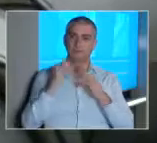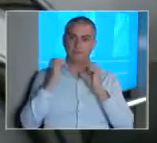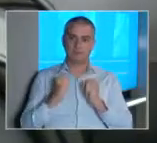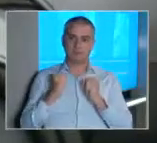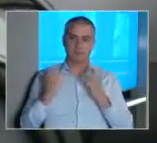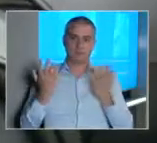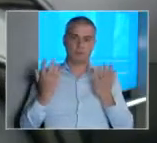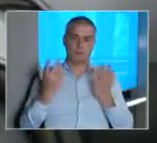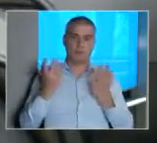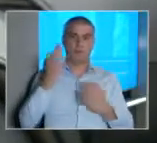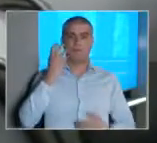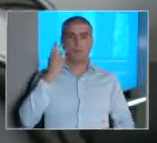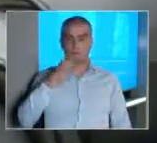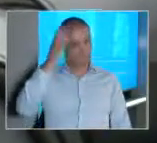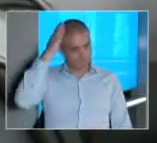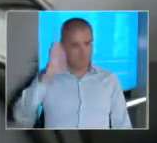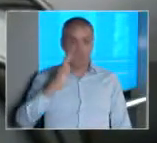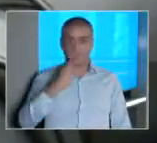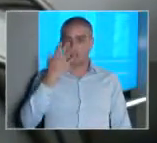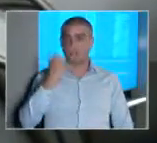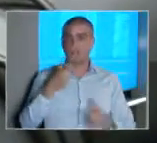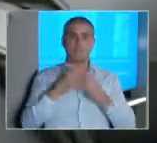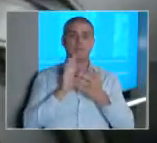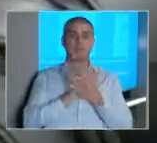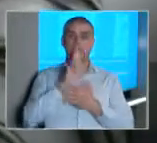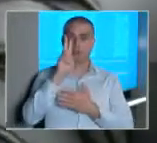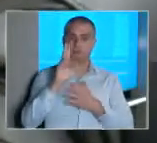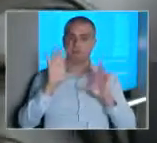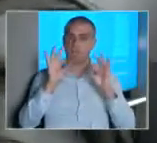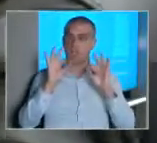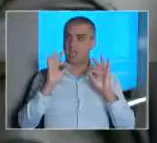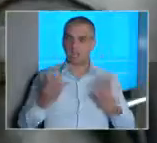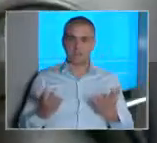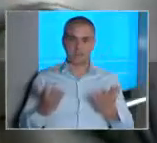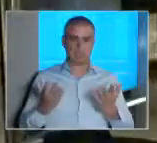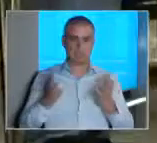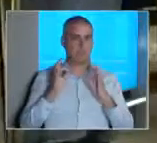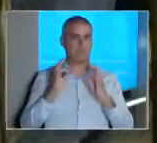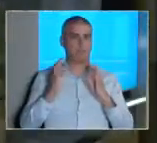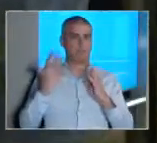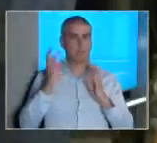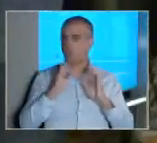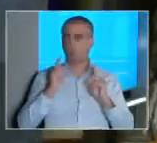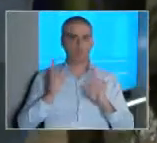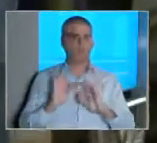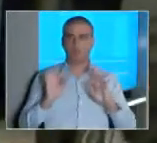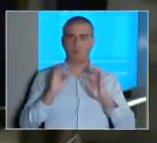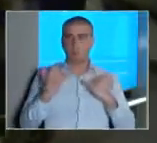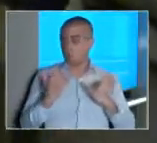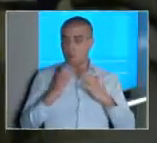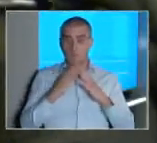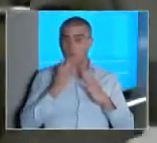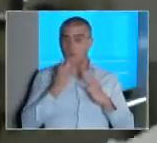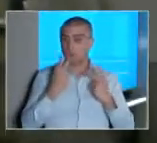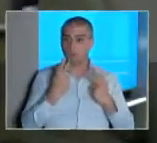תראו, פעם המפדל היו מפלגה של 12 מנדטים, 10 מנדטים, באמת לא צריכים אף אחד. היום הבית